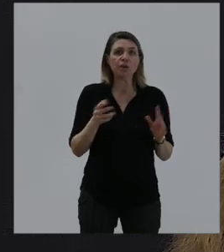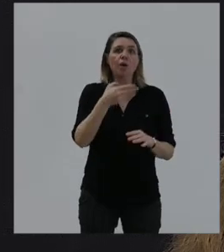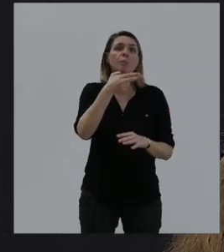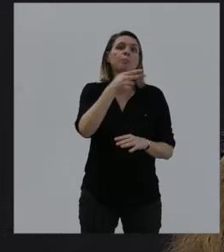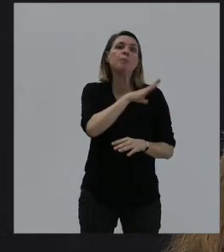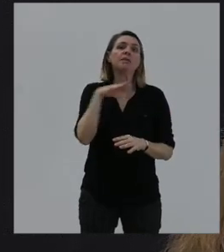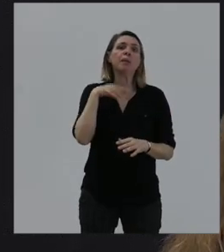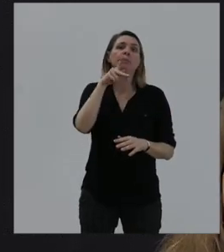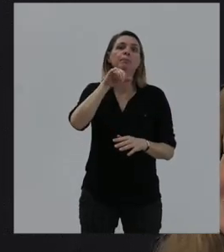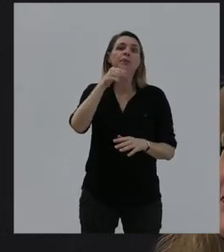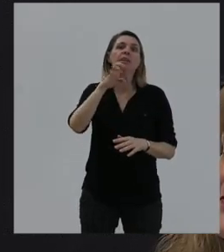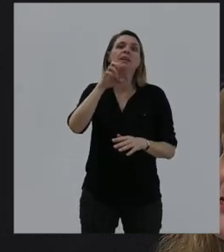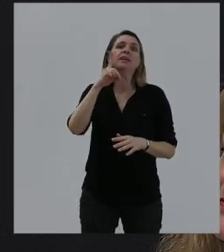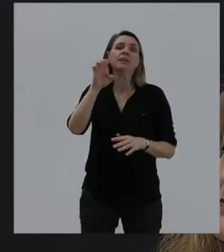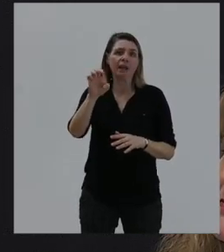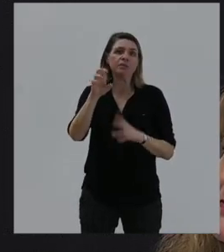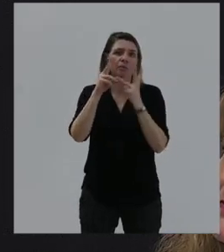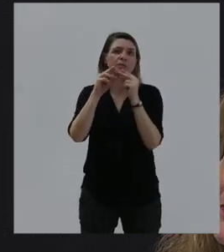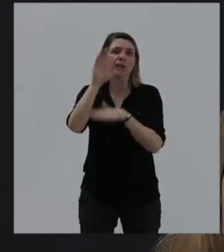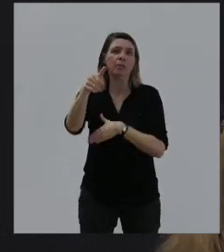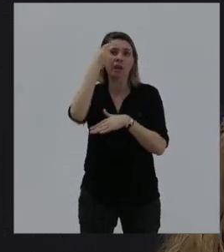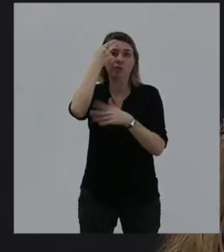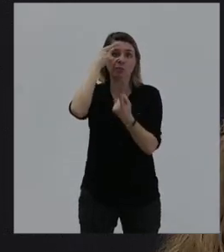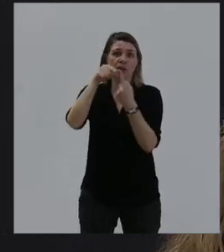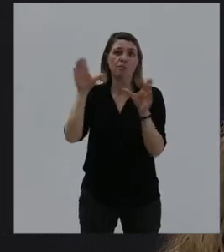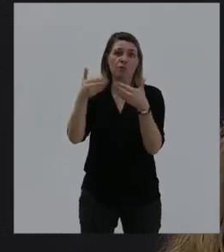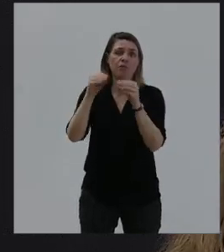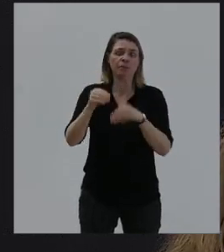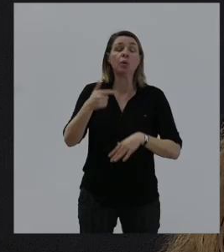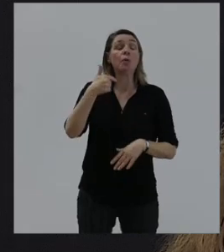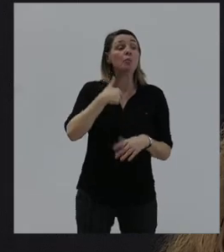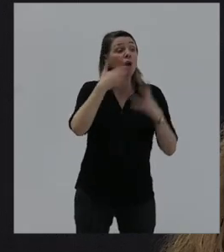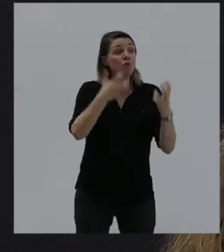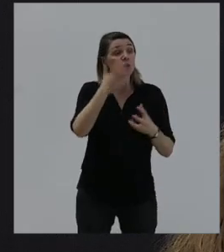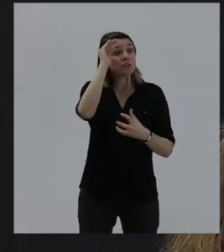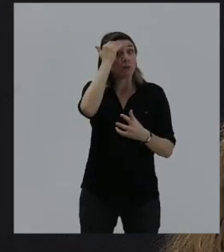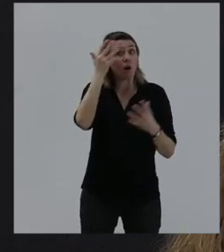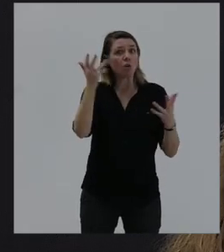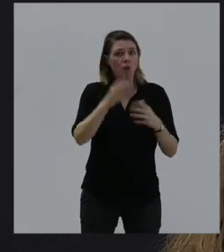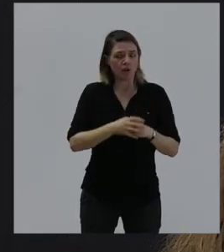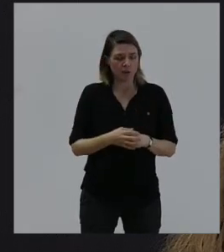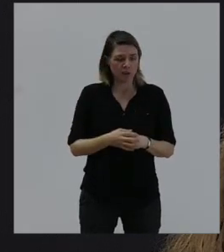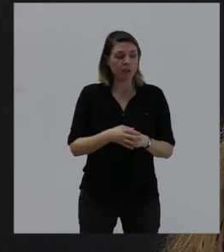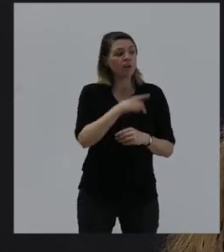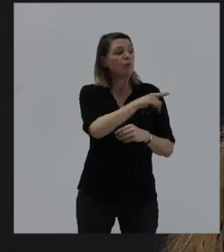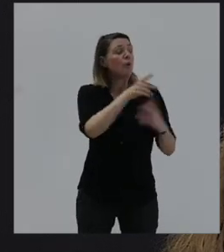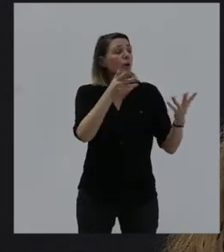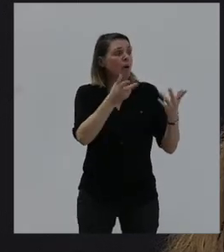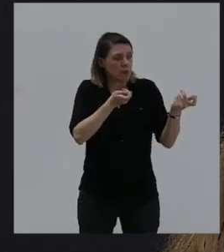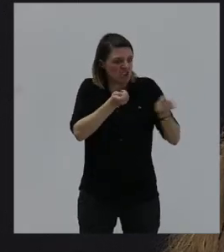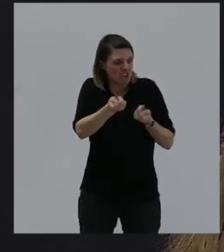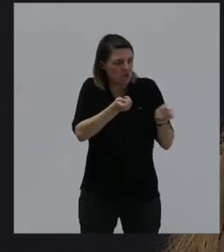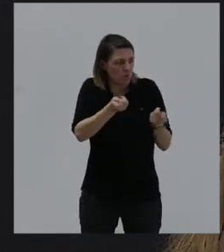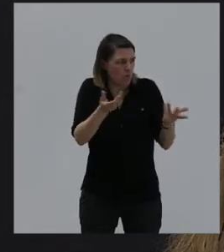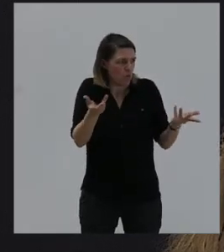Nathalie Pinède à propos de la formation. Donc moi j'aimerais juste savoir en fait où vous placez cette espèce de